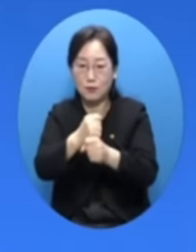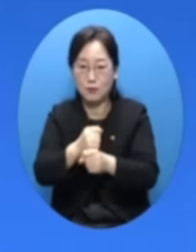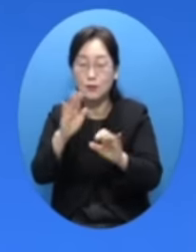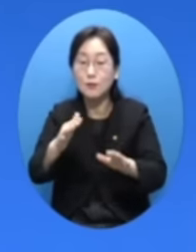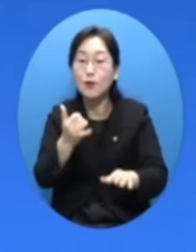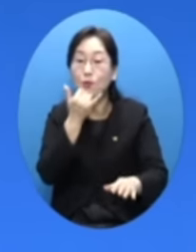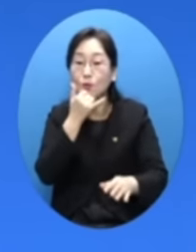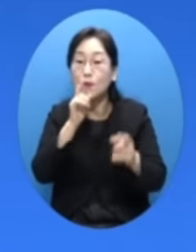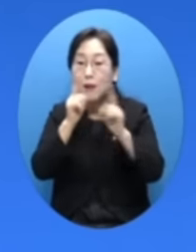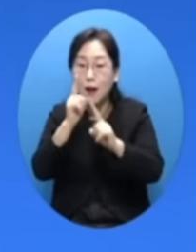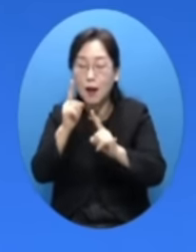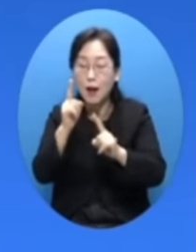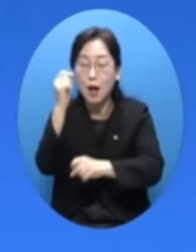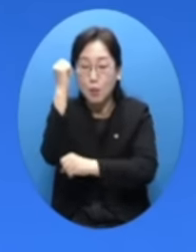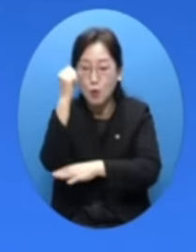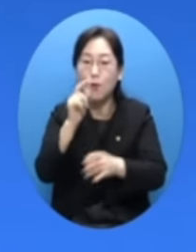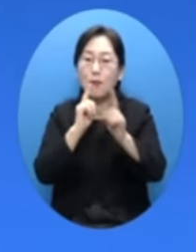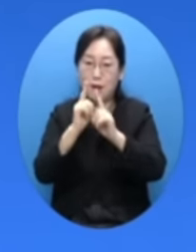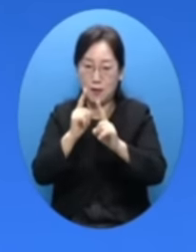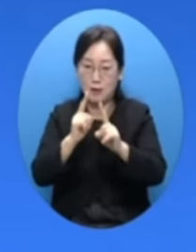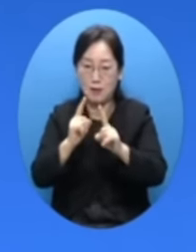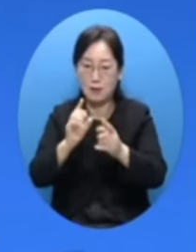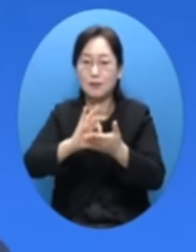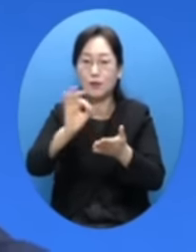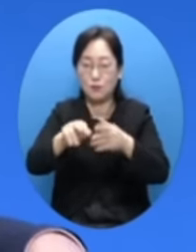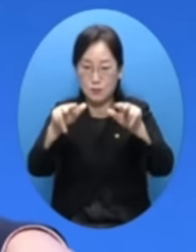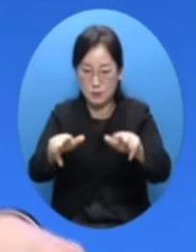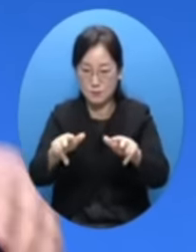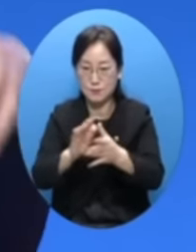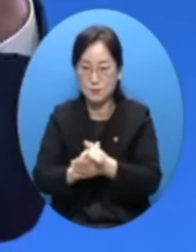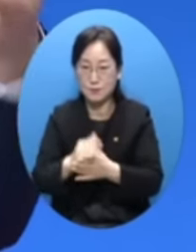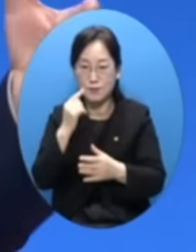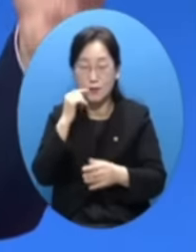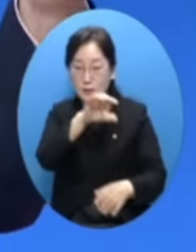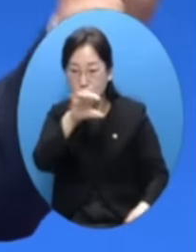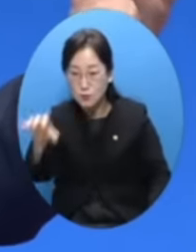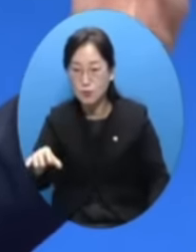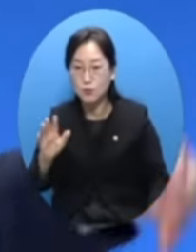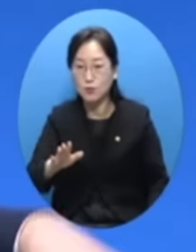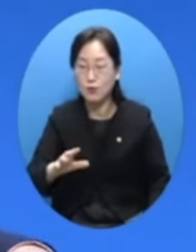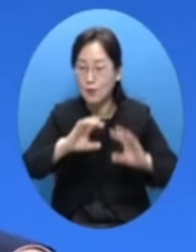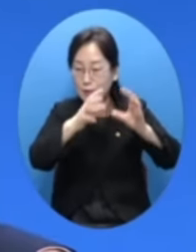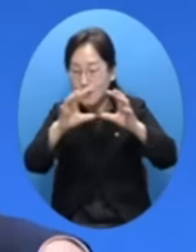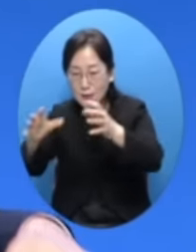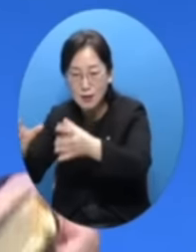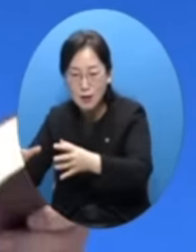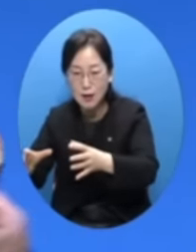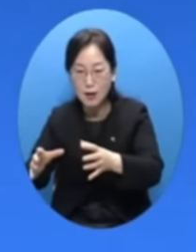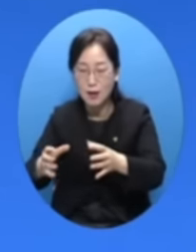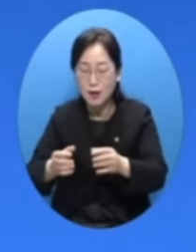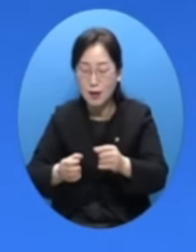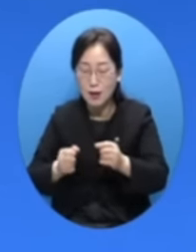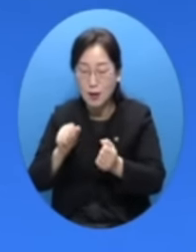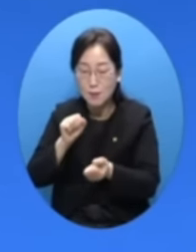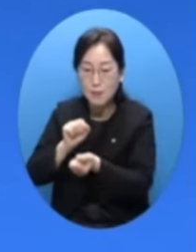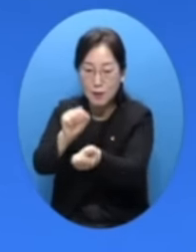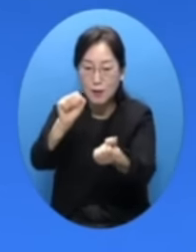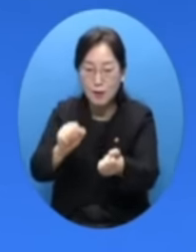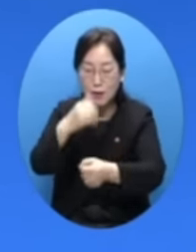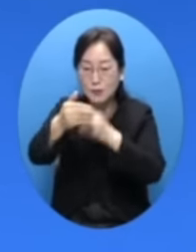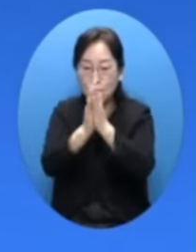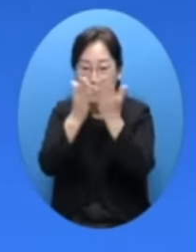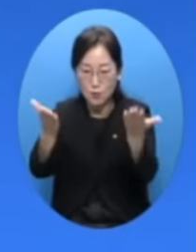됐고, 독일말 성경이 번역된 것을 계기로 해서 각 나라 말로 성경이 다 번역이 돼서 우리나라도 이